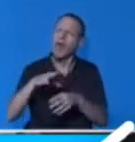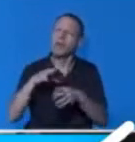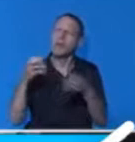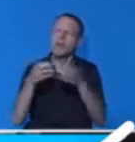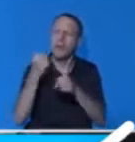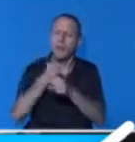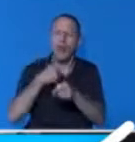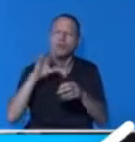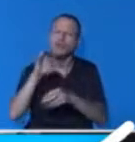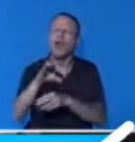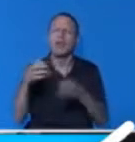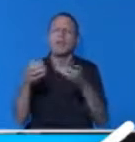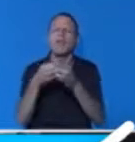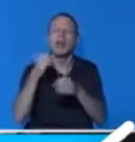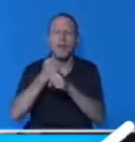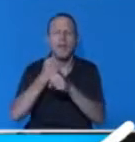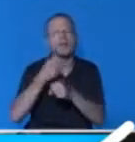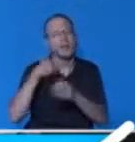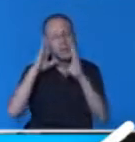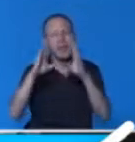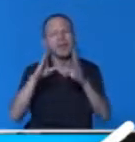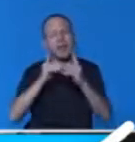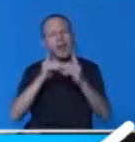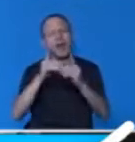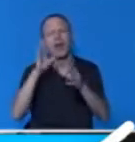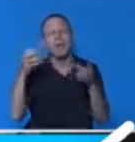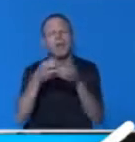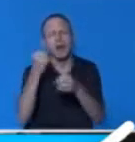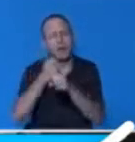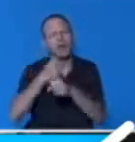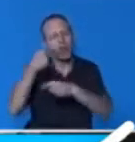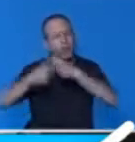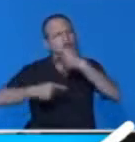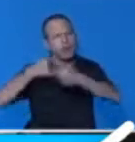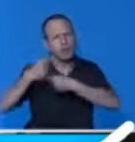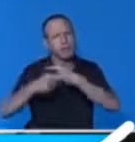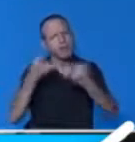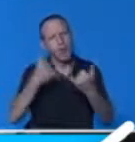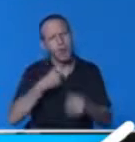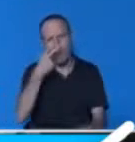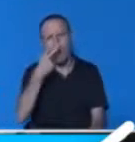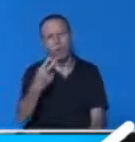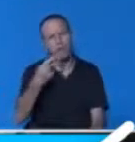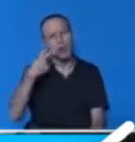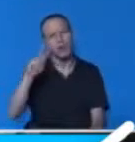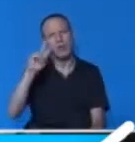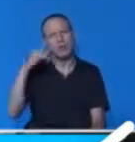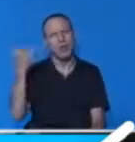גם מאמינה בדרכה של מפלגת העבודה, שבאמת לאורך השנים, והיום אנחנו רואות ורואים את זה יותר